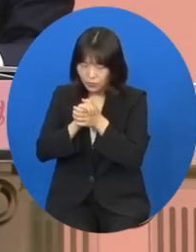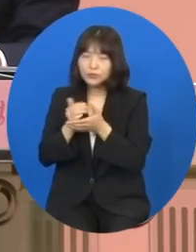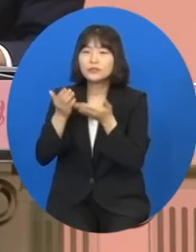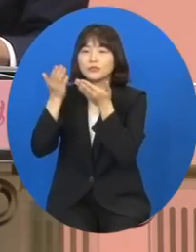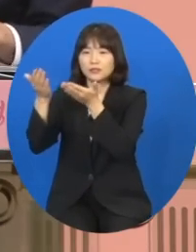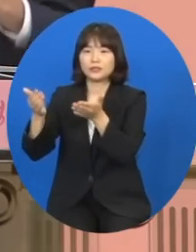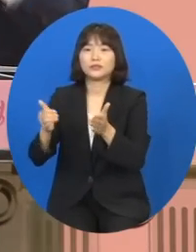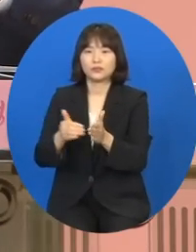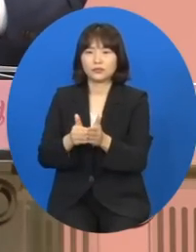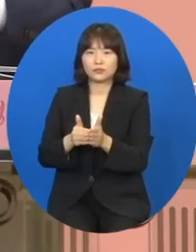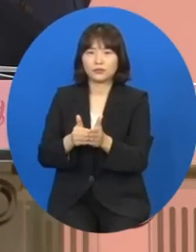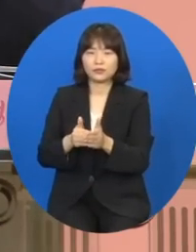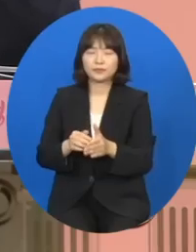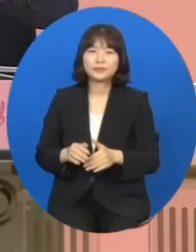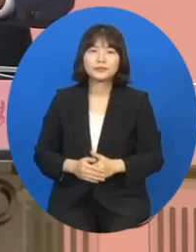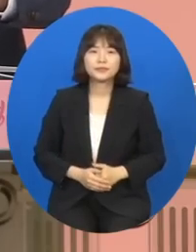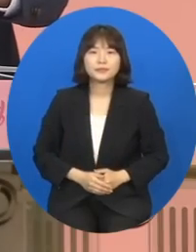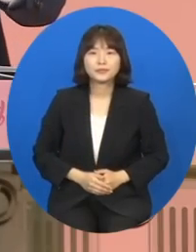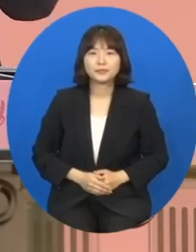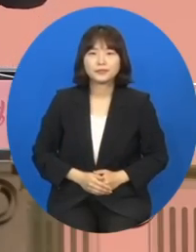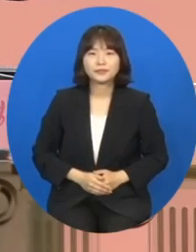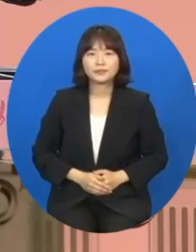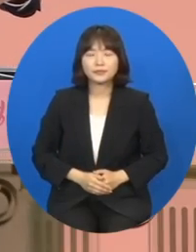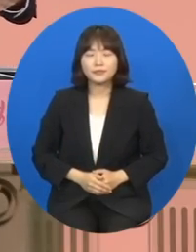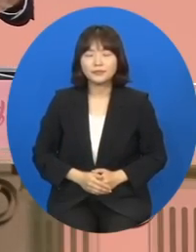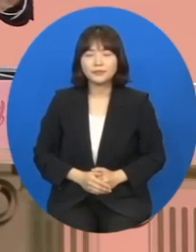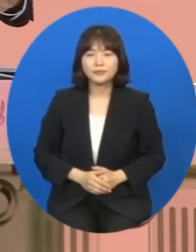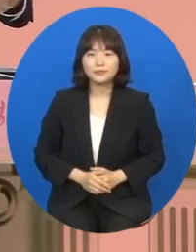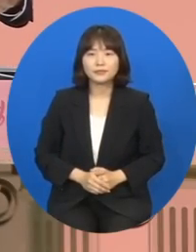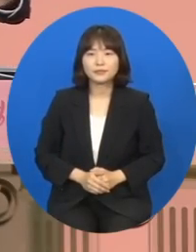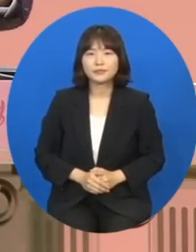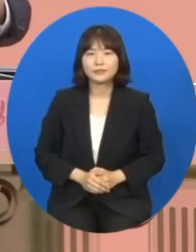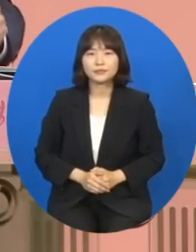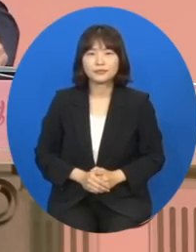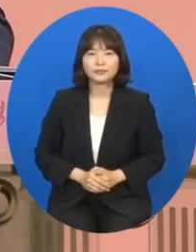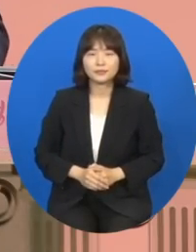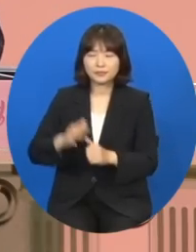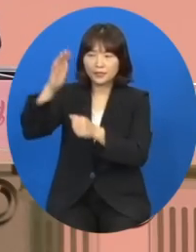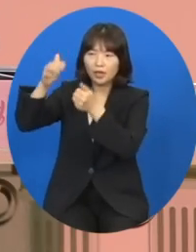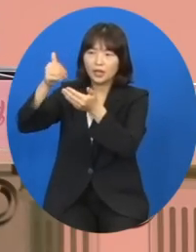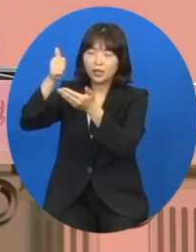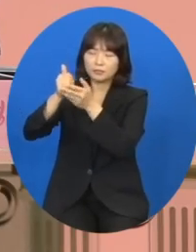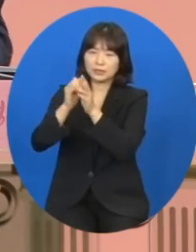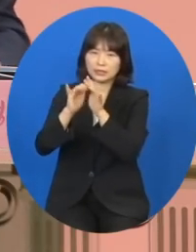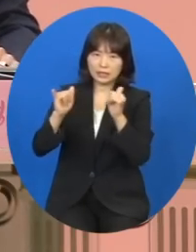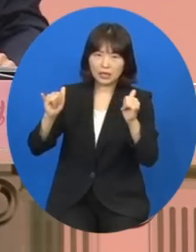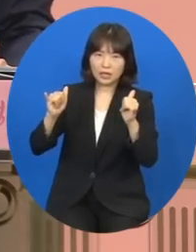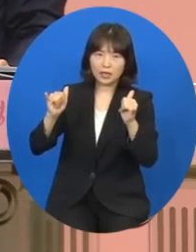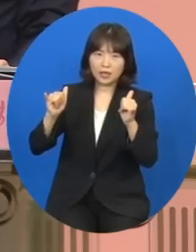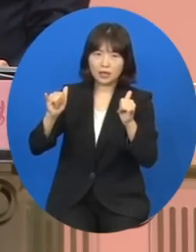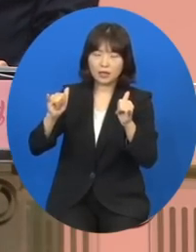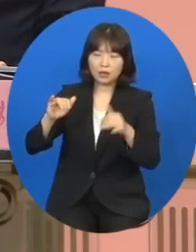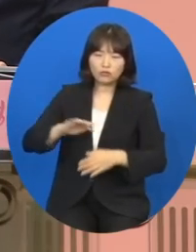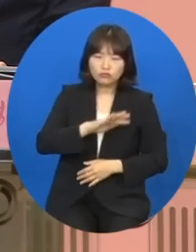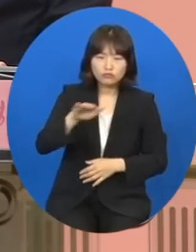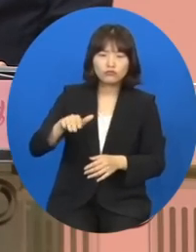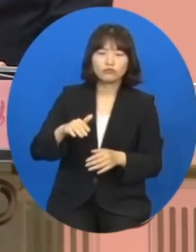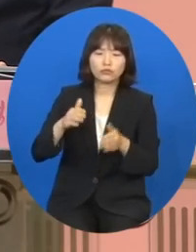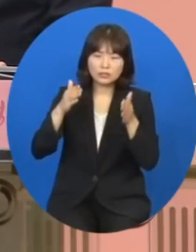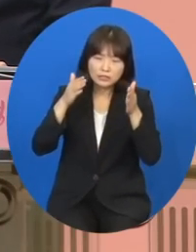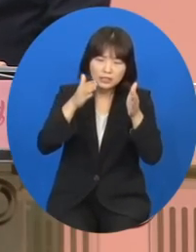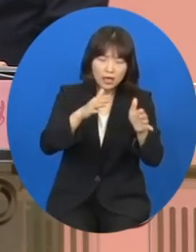올 커 lsp everest 덧셈 하나님의 사람으로서 우리를 향한 부르심 도 2와